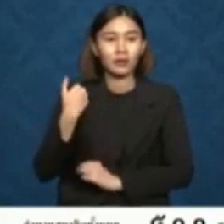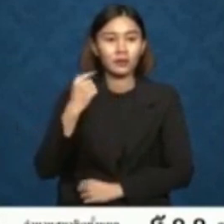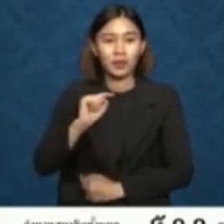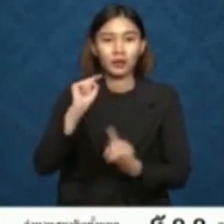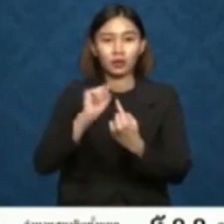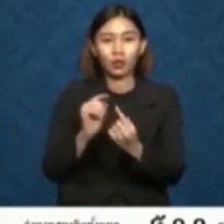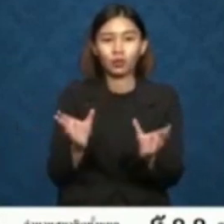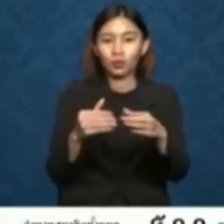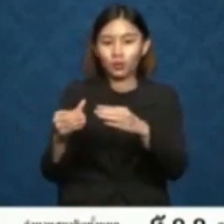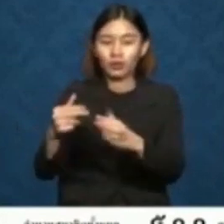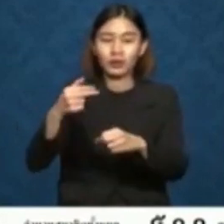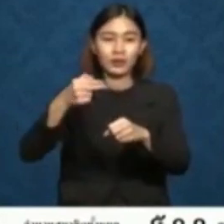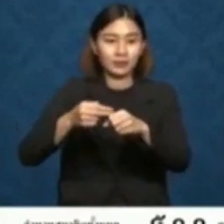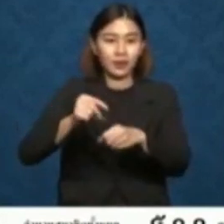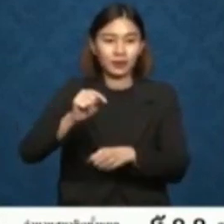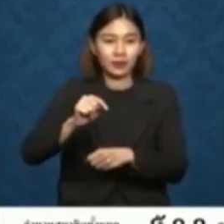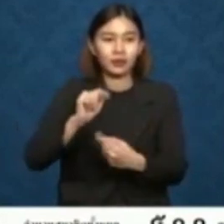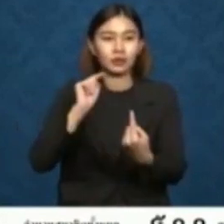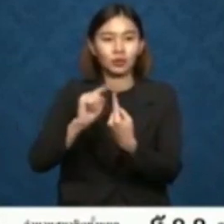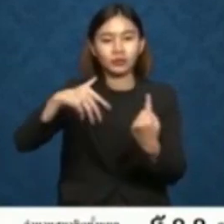การที่เกิดขึ้นนะครับขึ้นอยู่กับประเภ